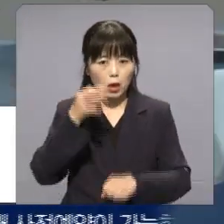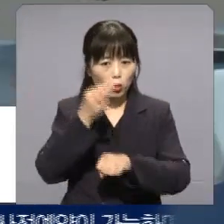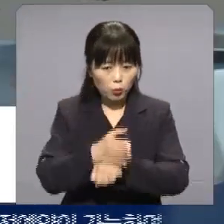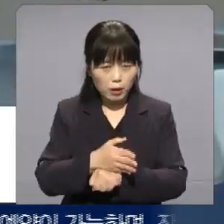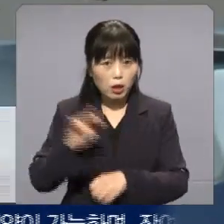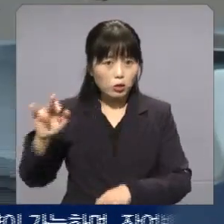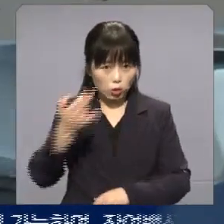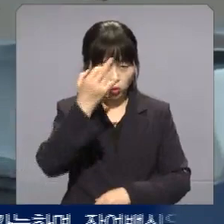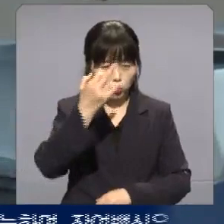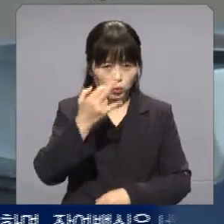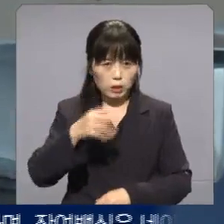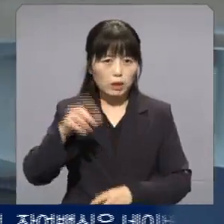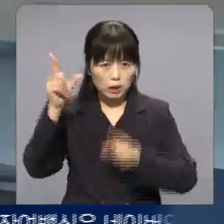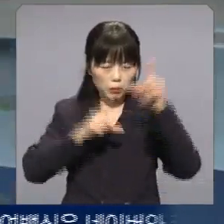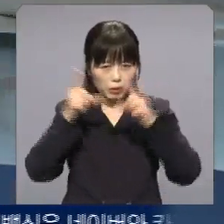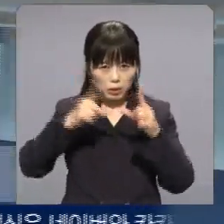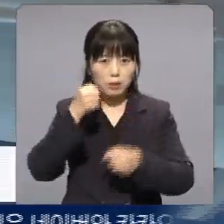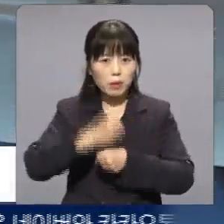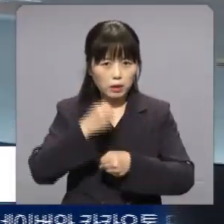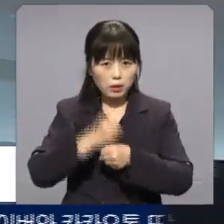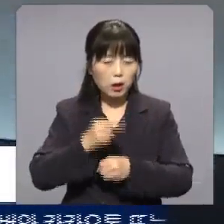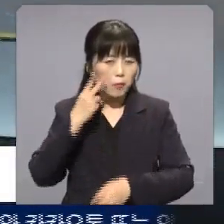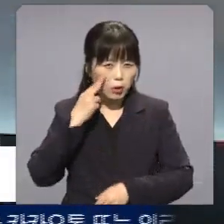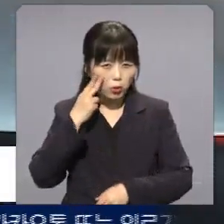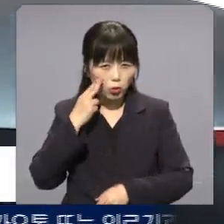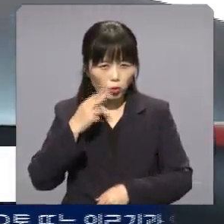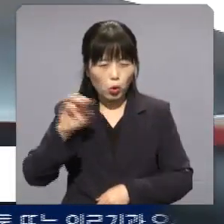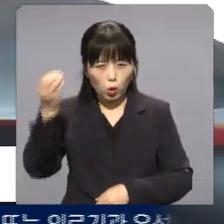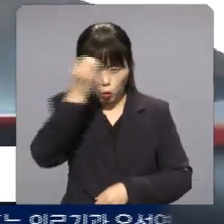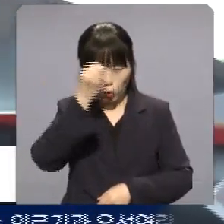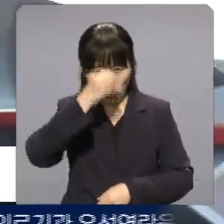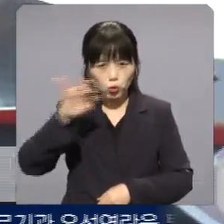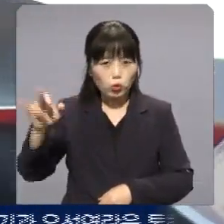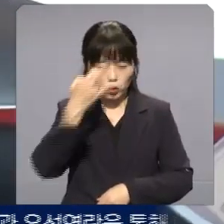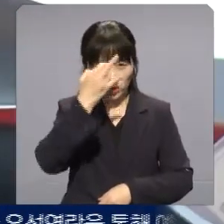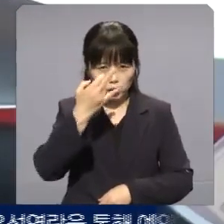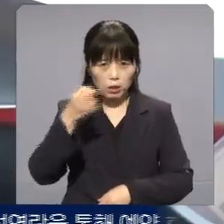재구매하는 전투기 이미지를 구축해 미국 고등훈련기 시장에